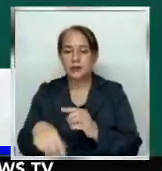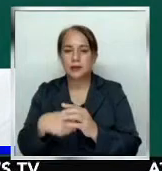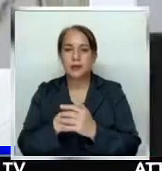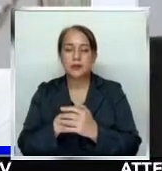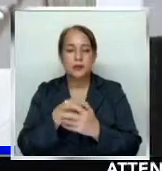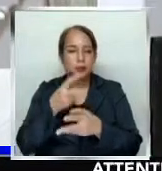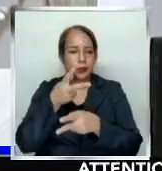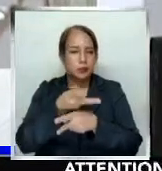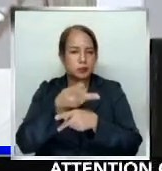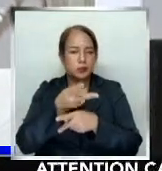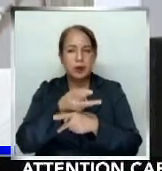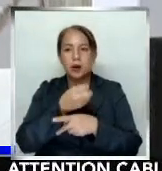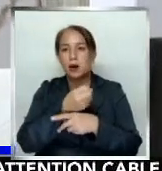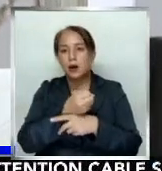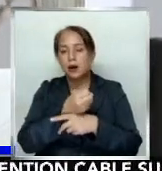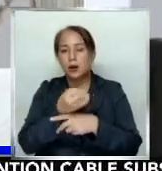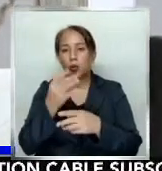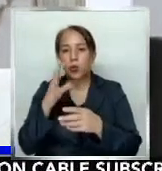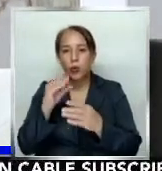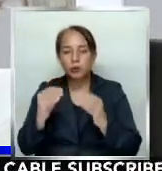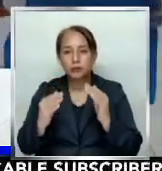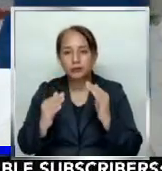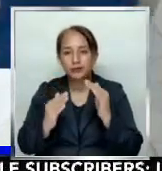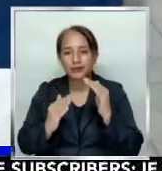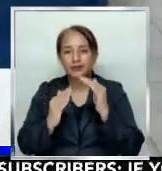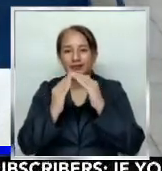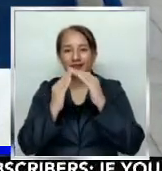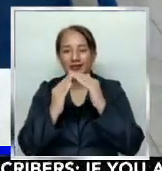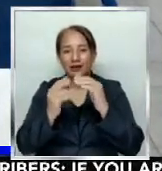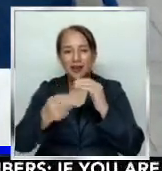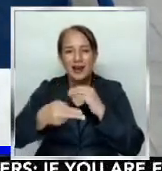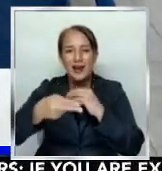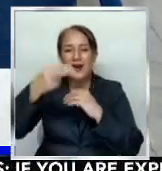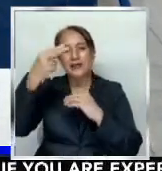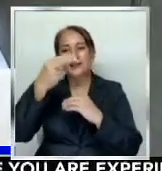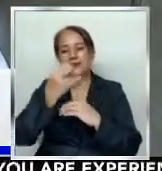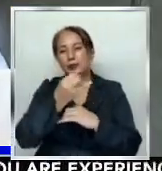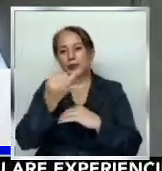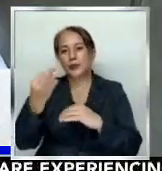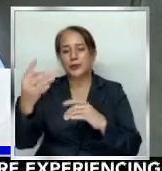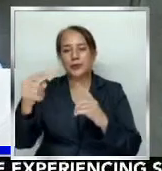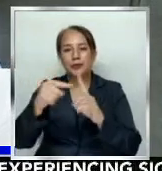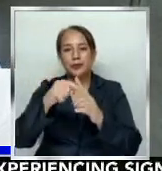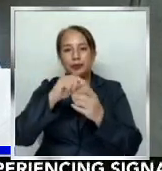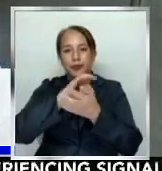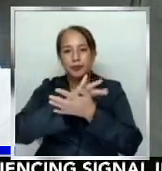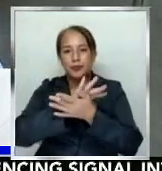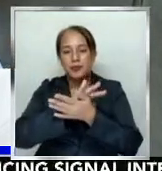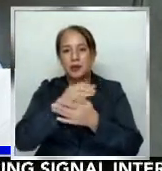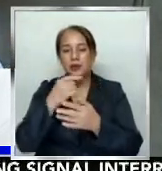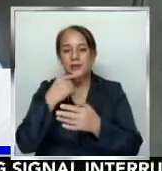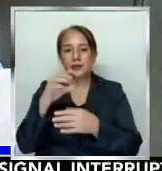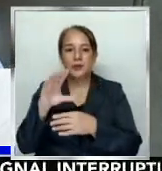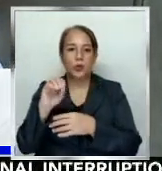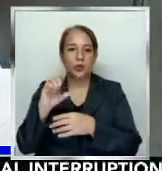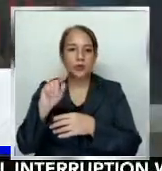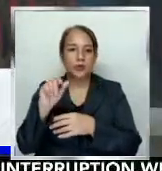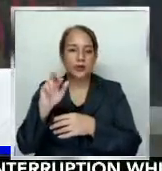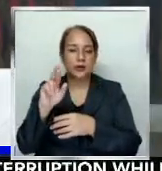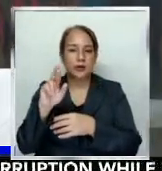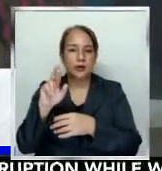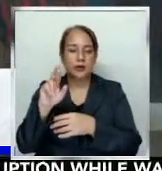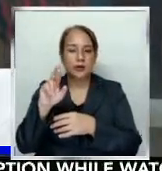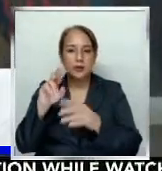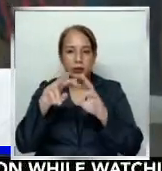kung kailan magpipik o maaabot ang pinakamataas na bilang ng mga kaso sa surge na ito ayon sa Okta Research, dahil pagkatapos ng